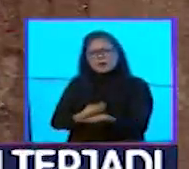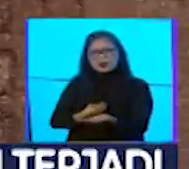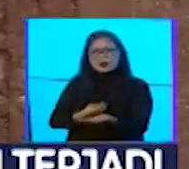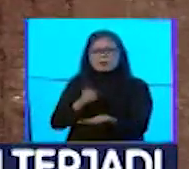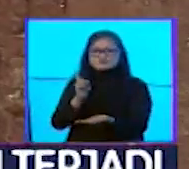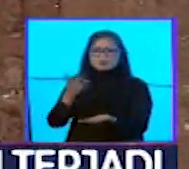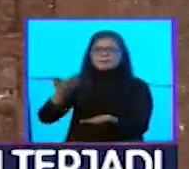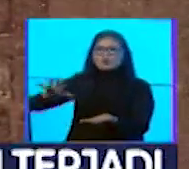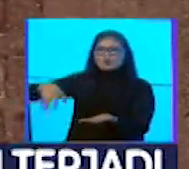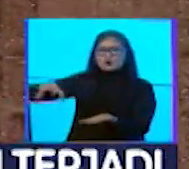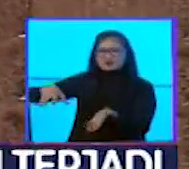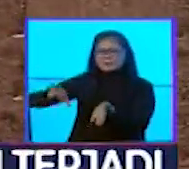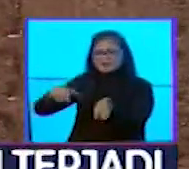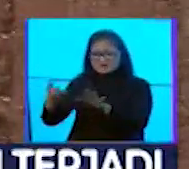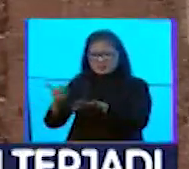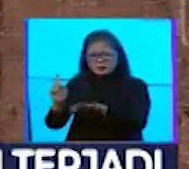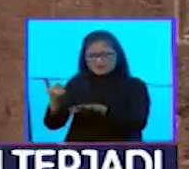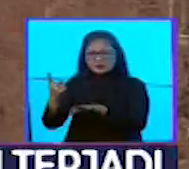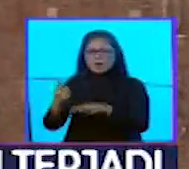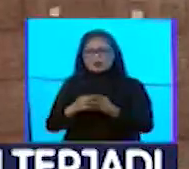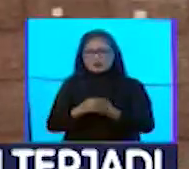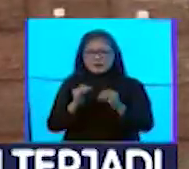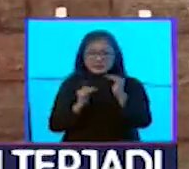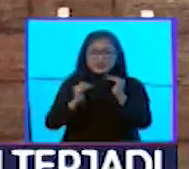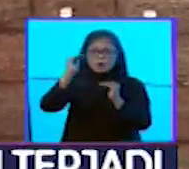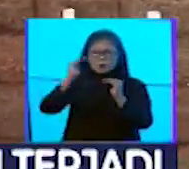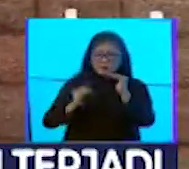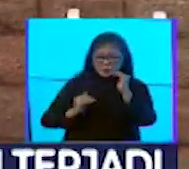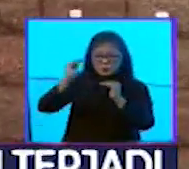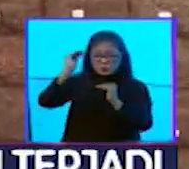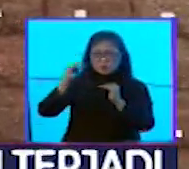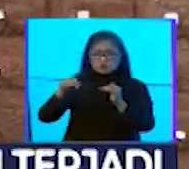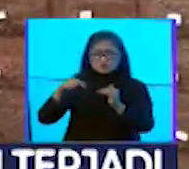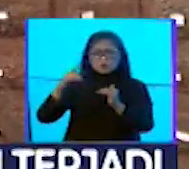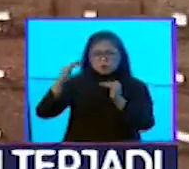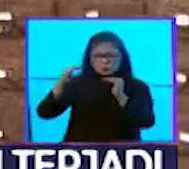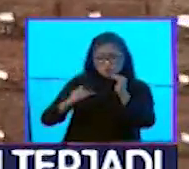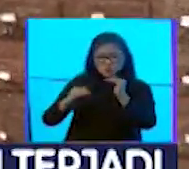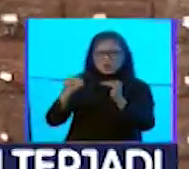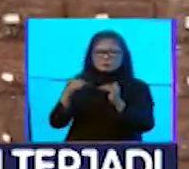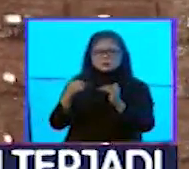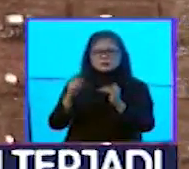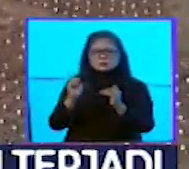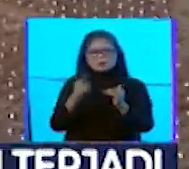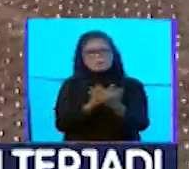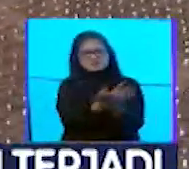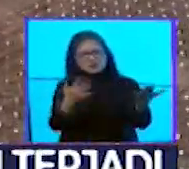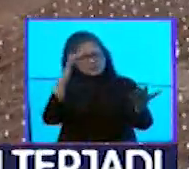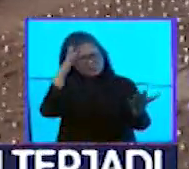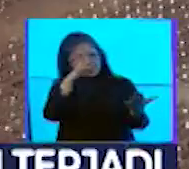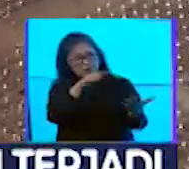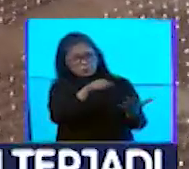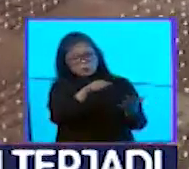anggota keluarga mereka rekor demi rekor pademi tidak akan berhenti terpecahkan selama juga tidak serius memerangi